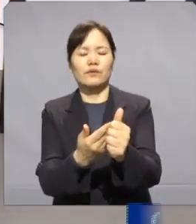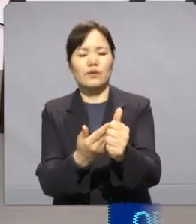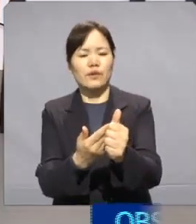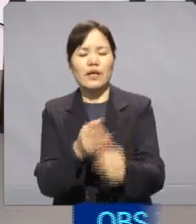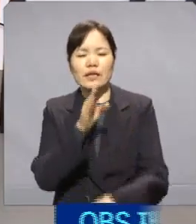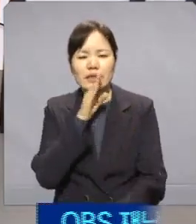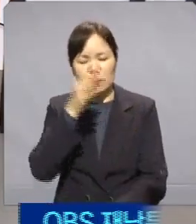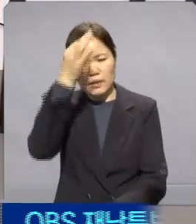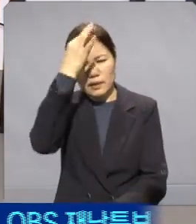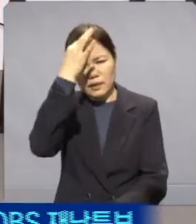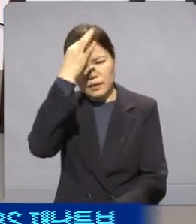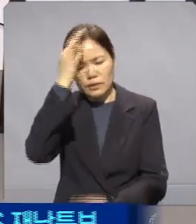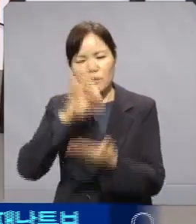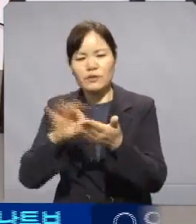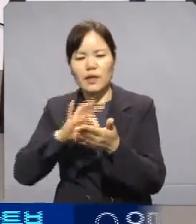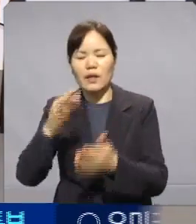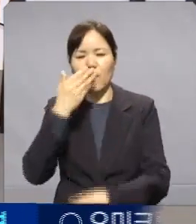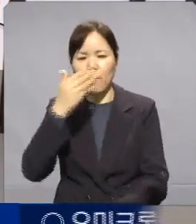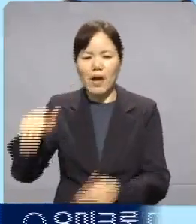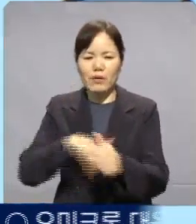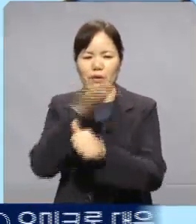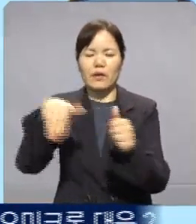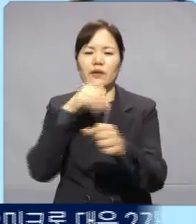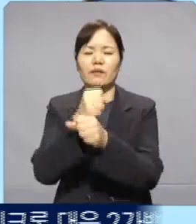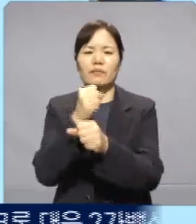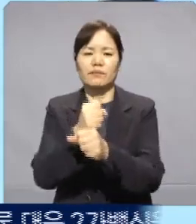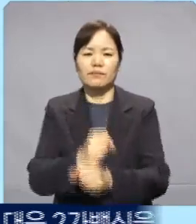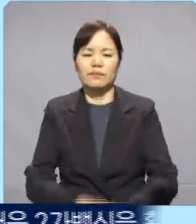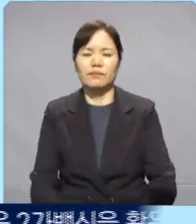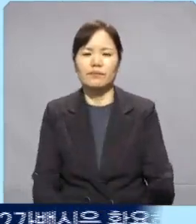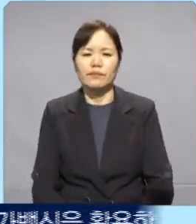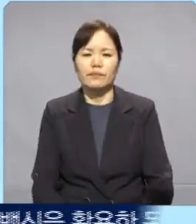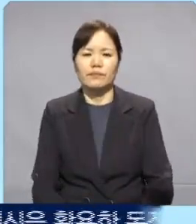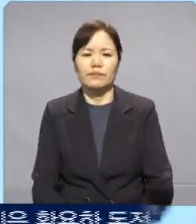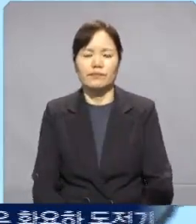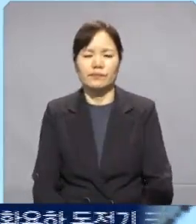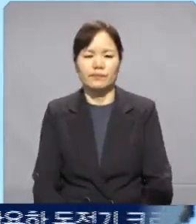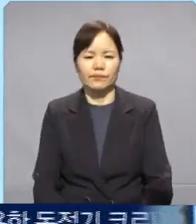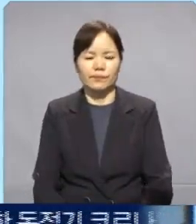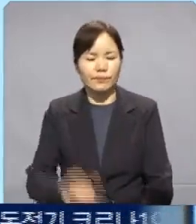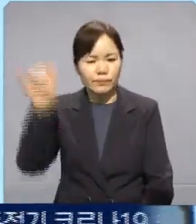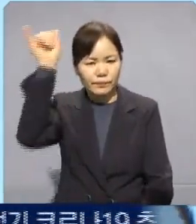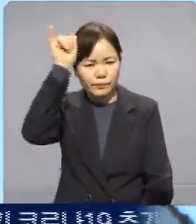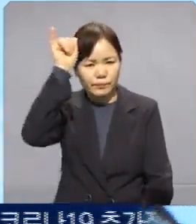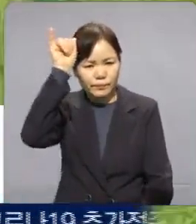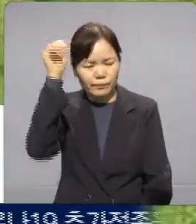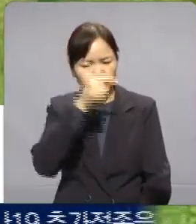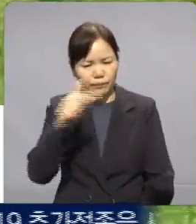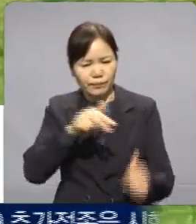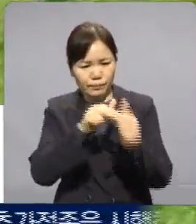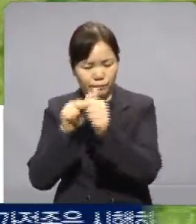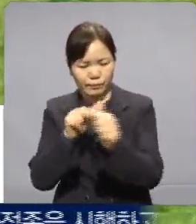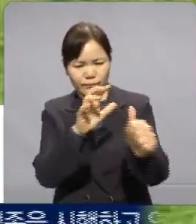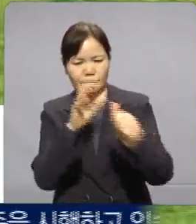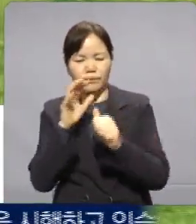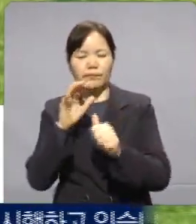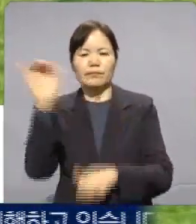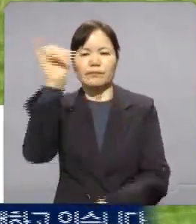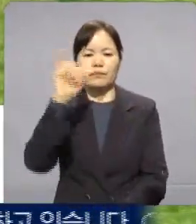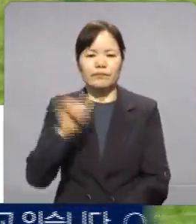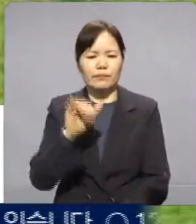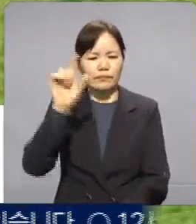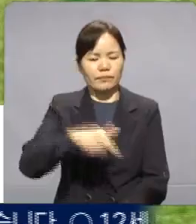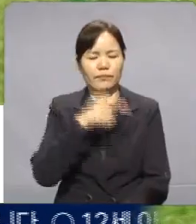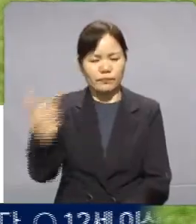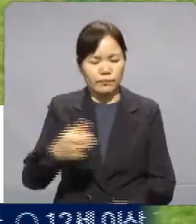실제 기술을 서비스할 수 있는 환경을 조성할 계획입니다. 인공지능과 빅데이터 기반으로 전국 당일 배송